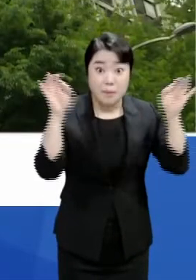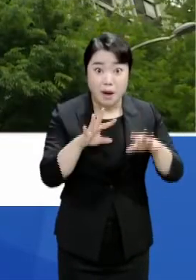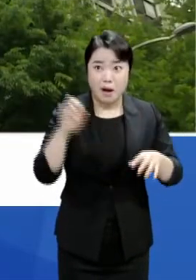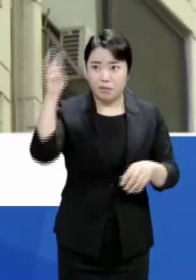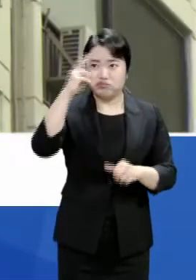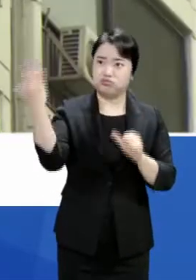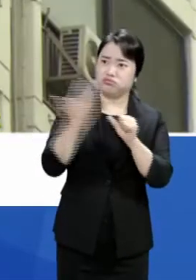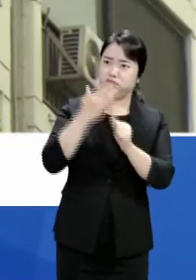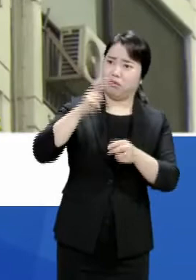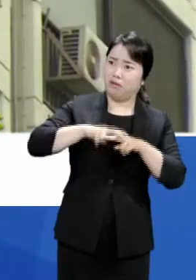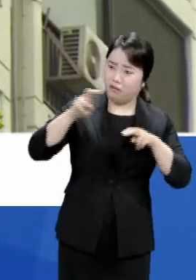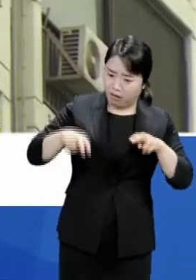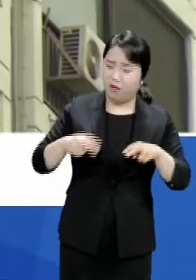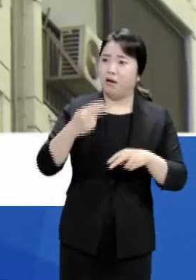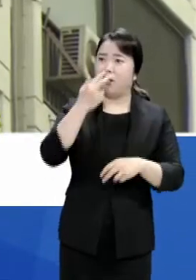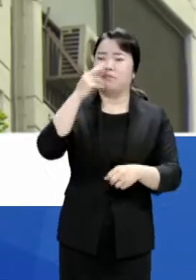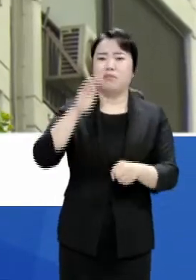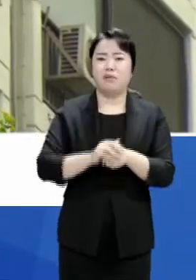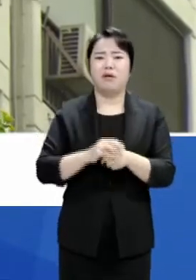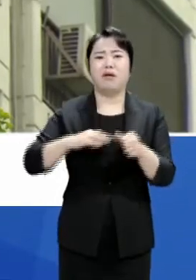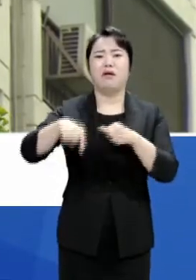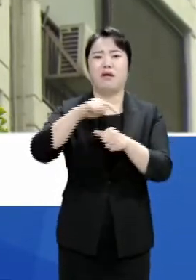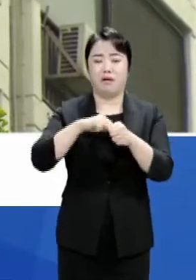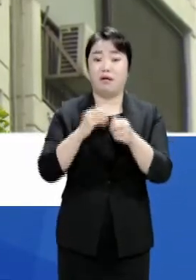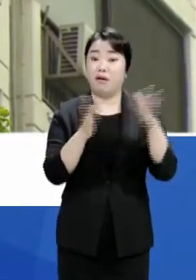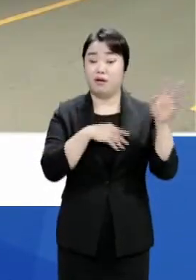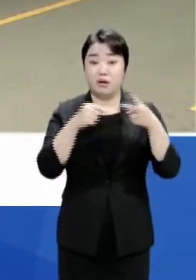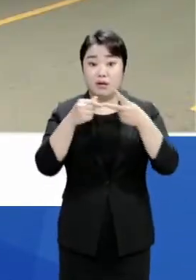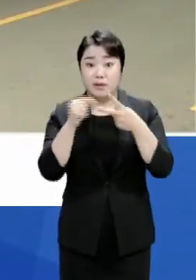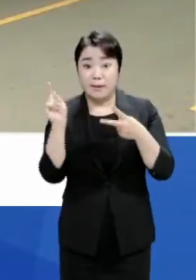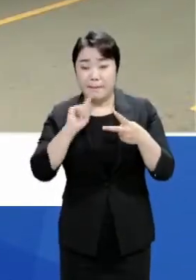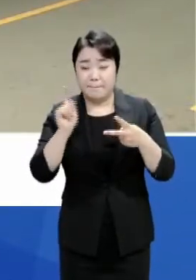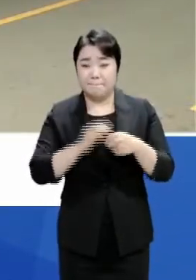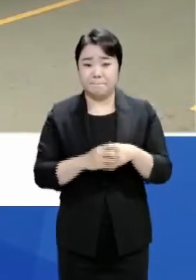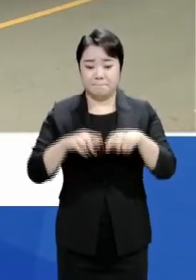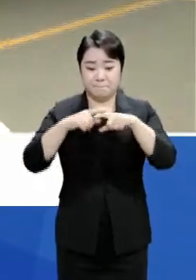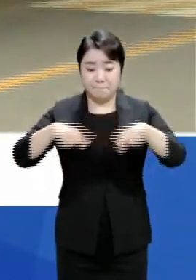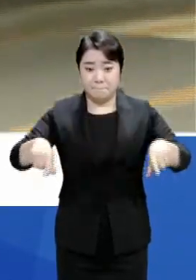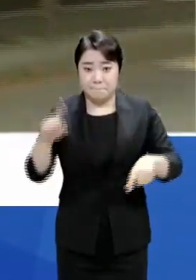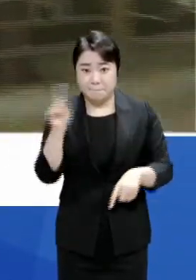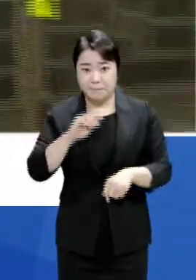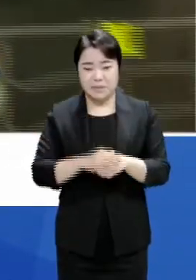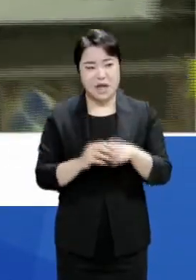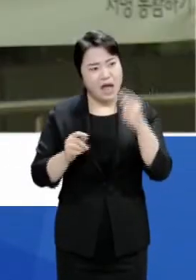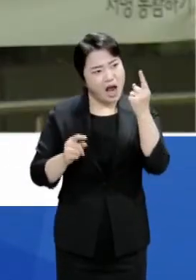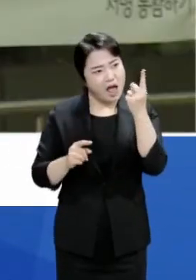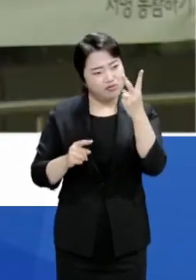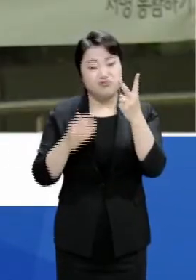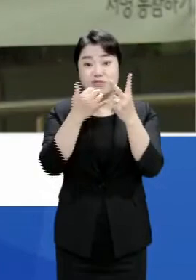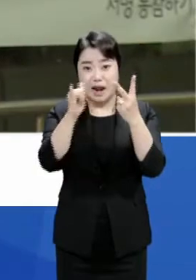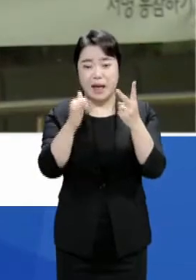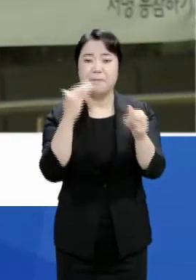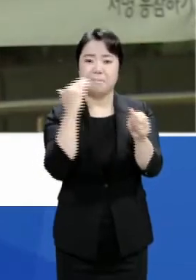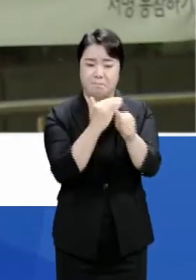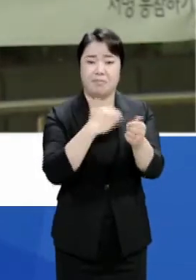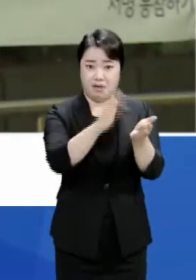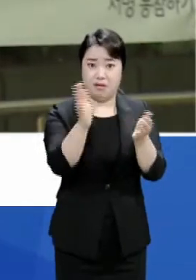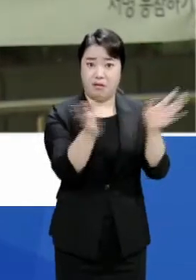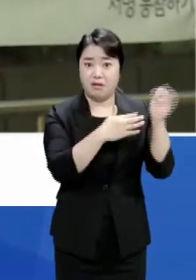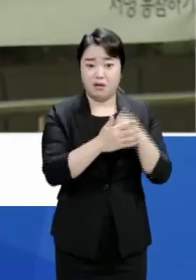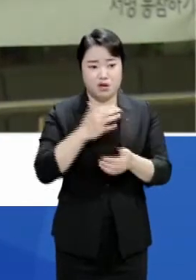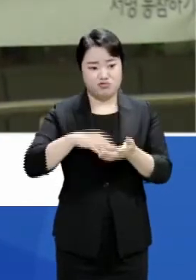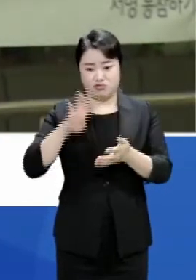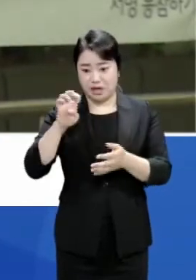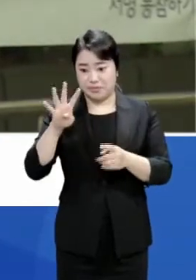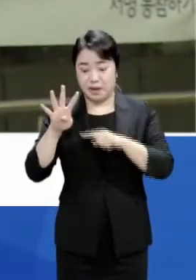해고 통보를 받았다라고 하는 것이 독특한 것이고, 두 번째는 보통의 경우는 뭐 한두 명 이렇게 해고가 되는데, 여기는 44명